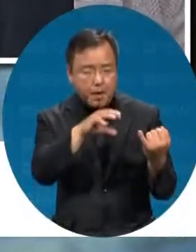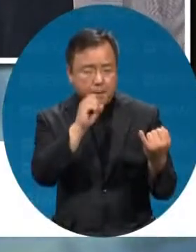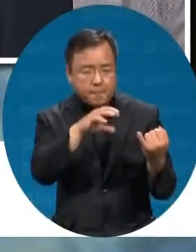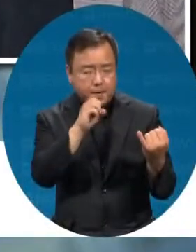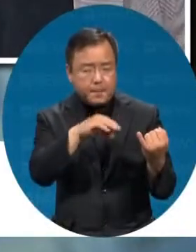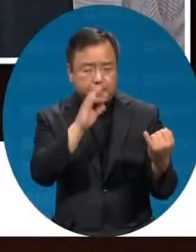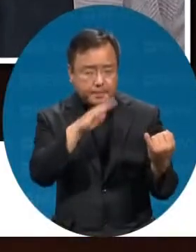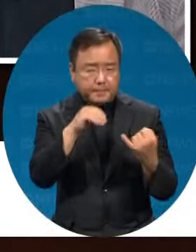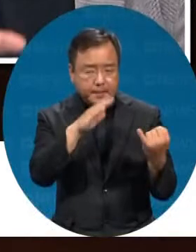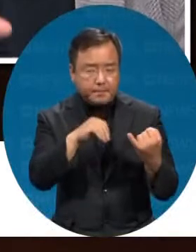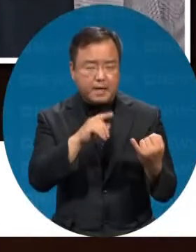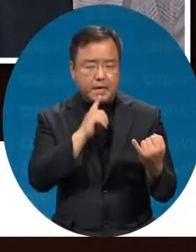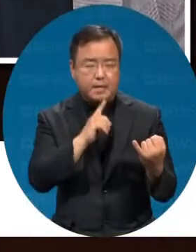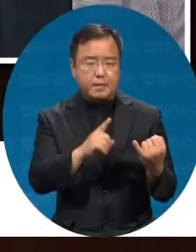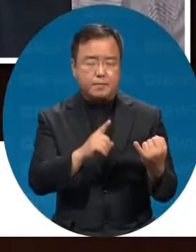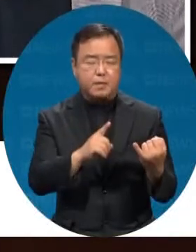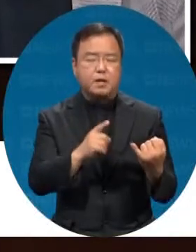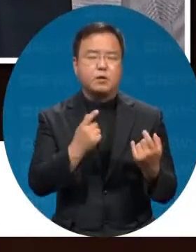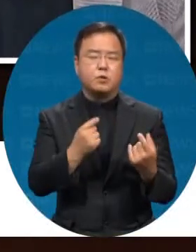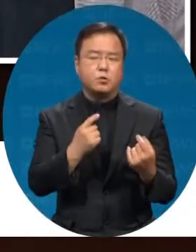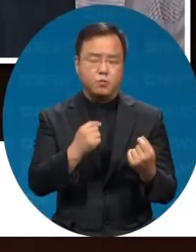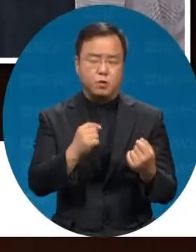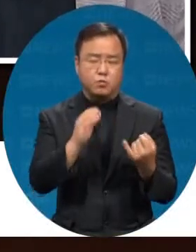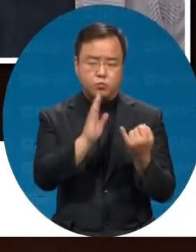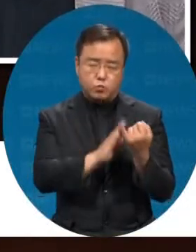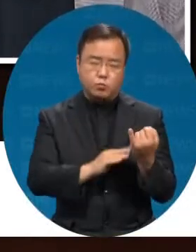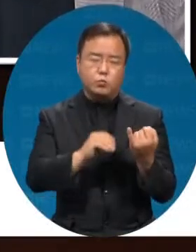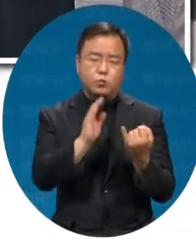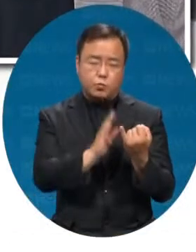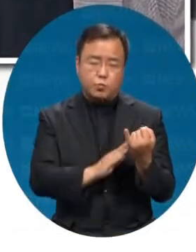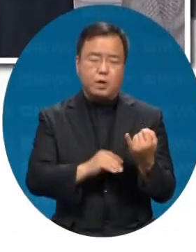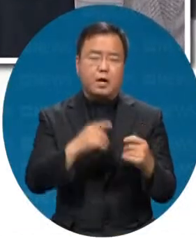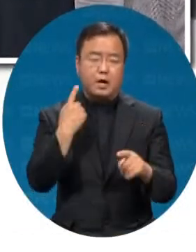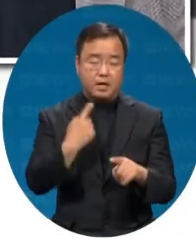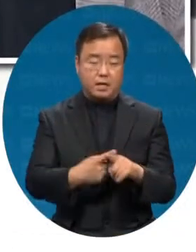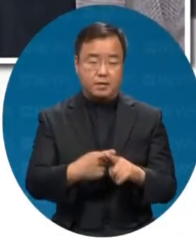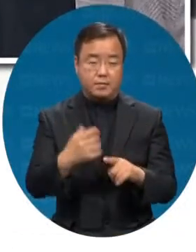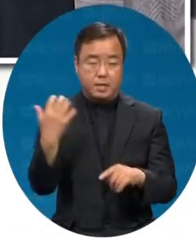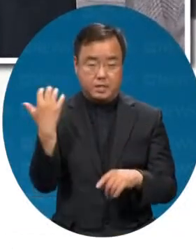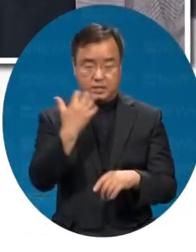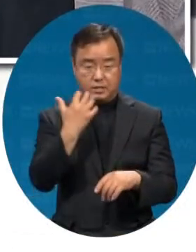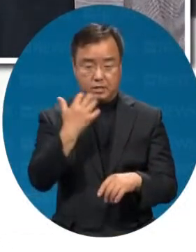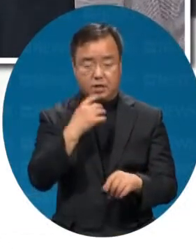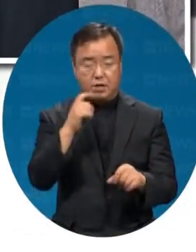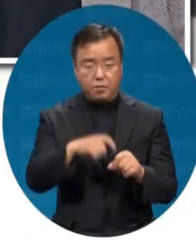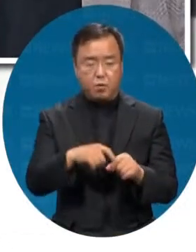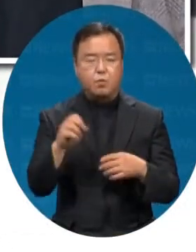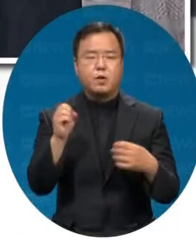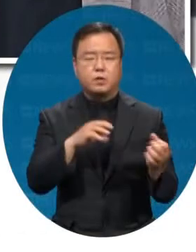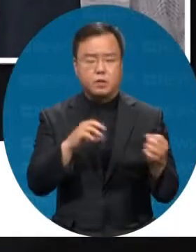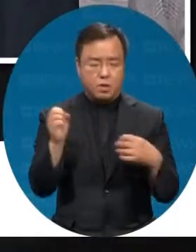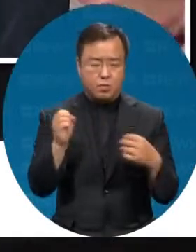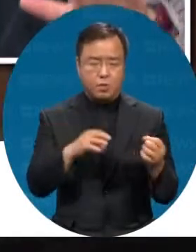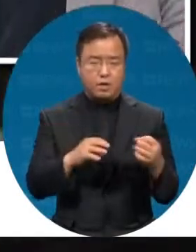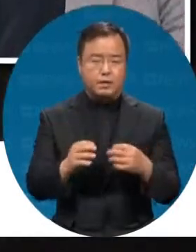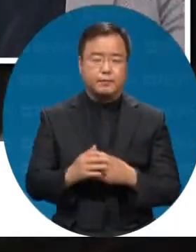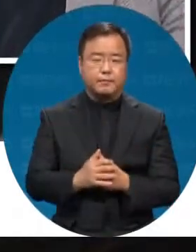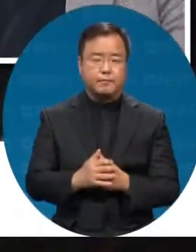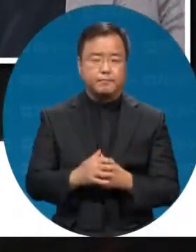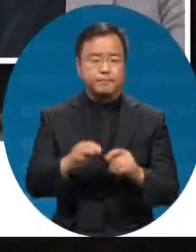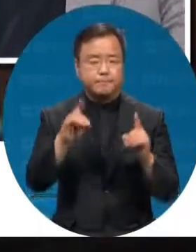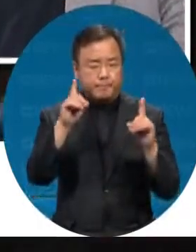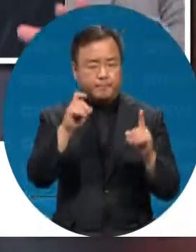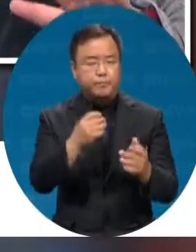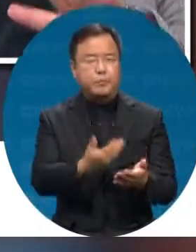그런 올라 이게 그룹인 과정들을 거치면서 서서히 성적 목적으로 대화를 시도를 하는 거에요 사진